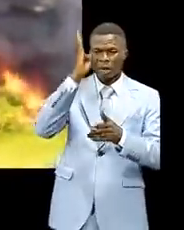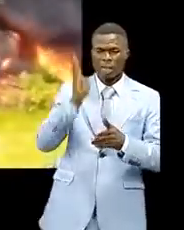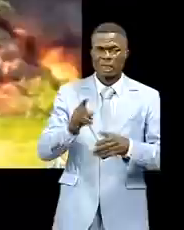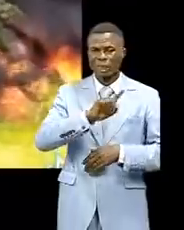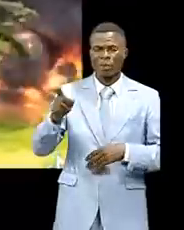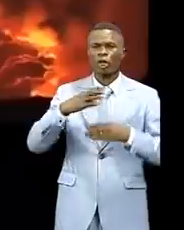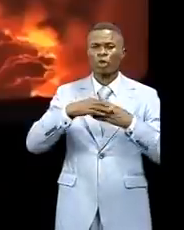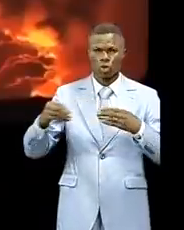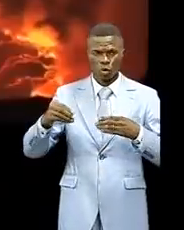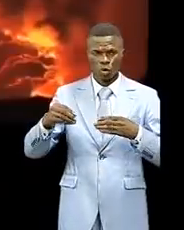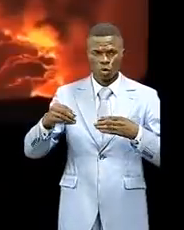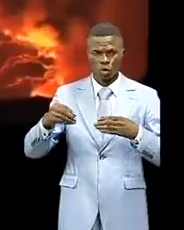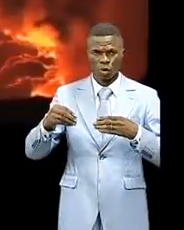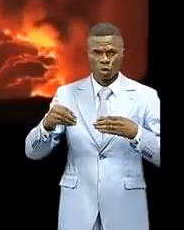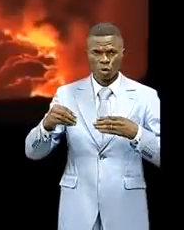moi